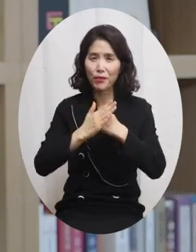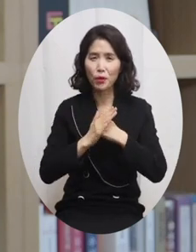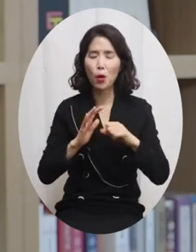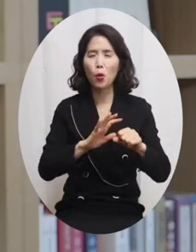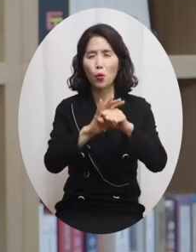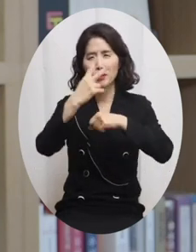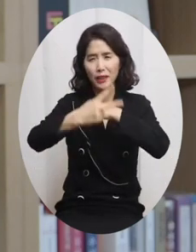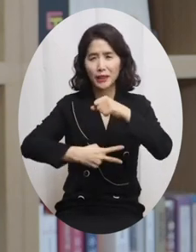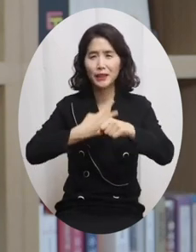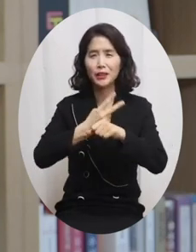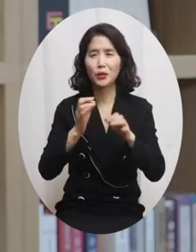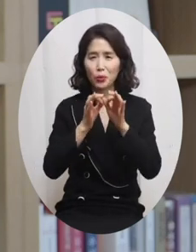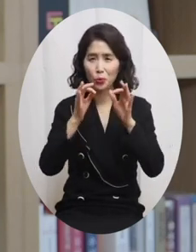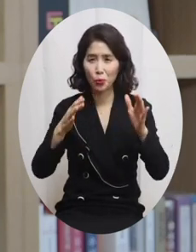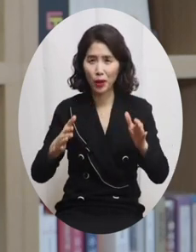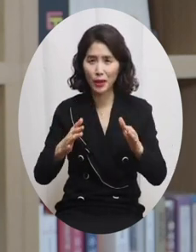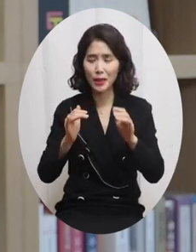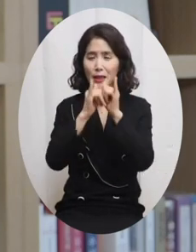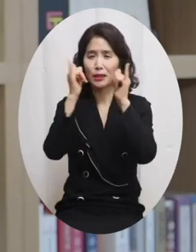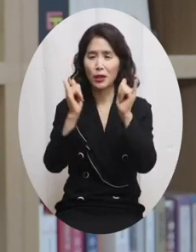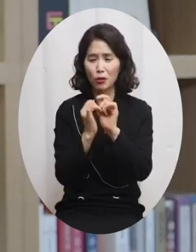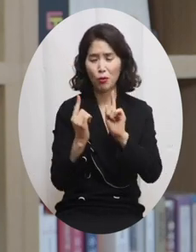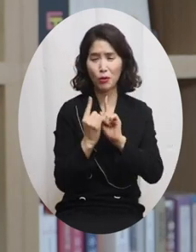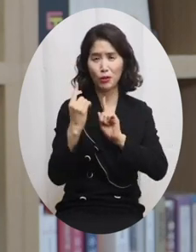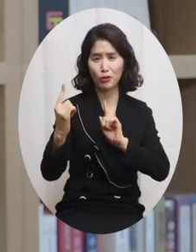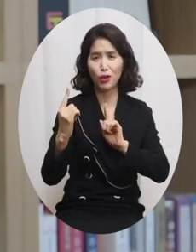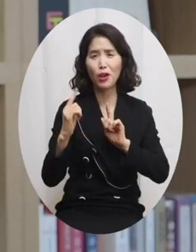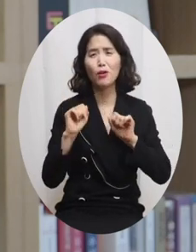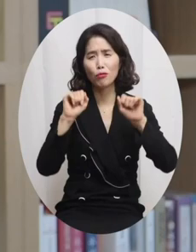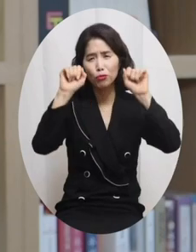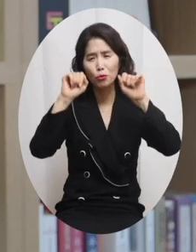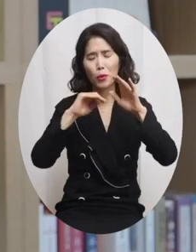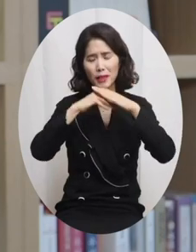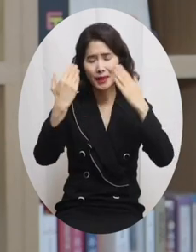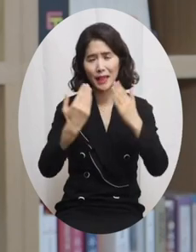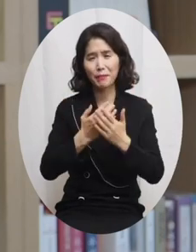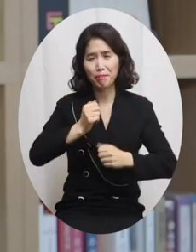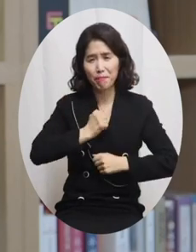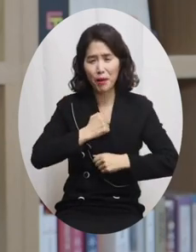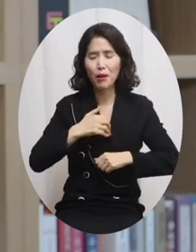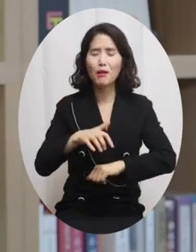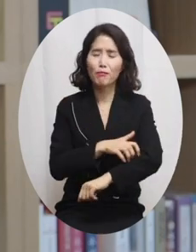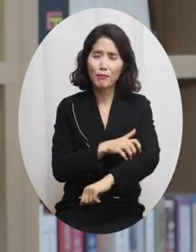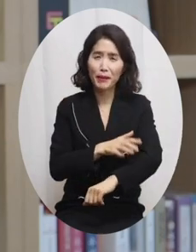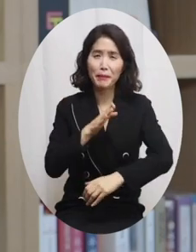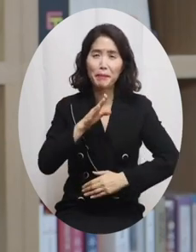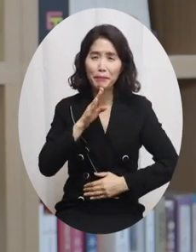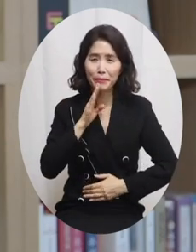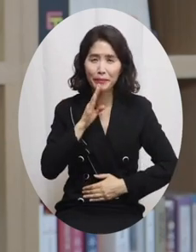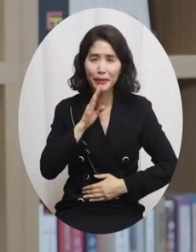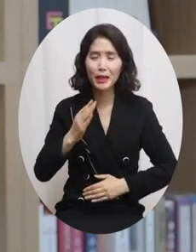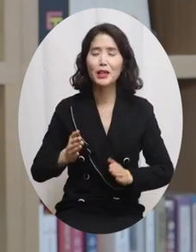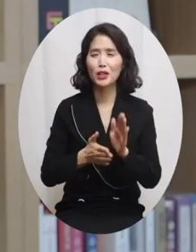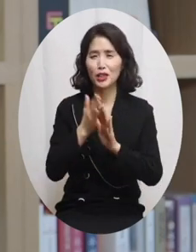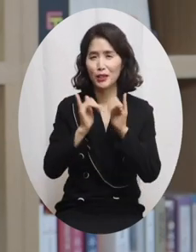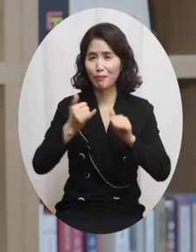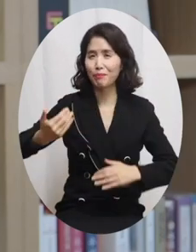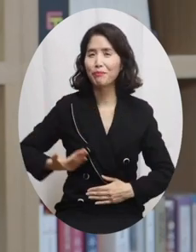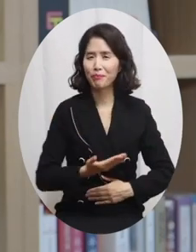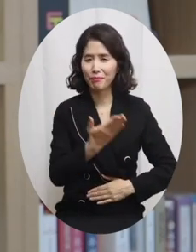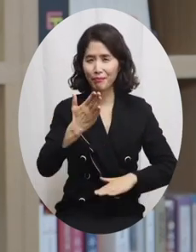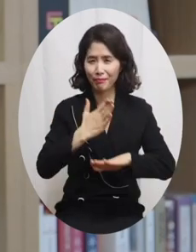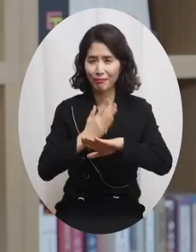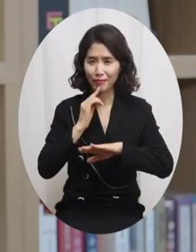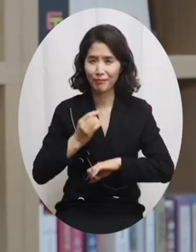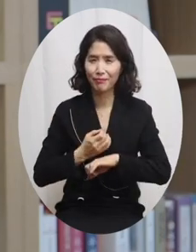특히 코로나 2년 동안 그 사회적 거리두기 운동 이 모든 것들을 준수하면서 불편함을 겪으셨을 시민